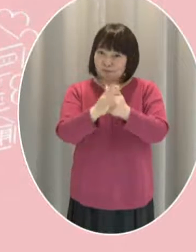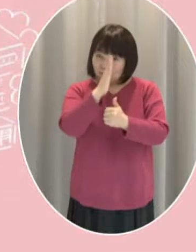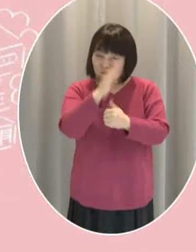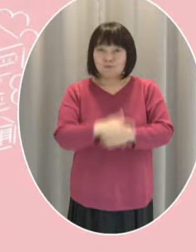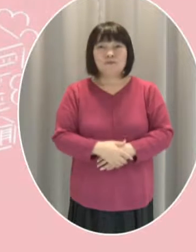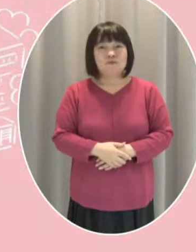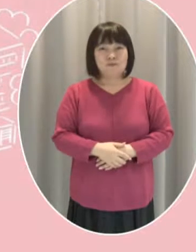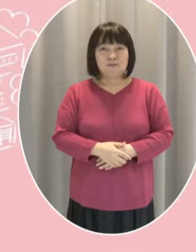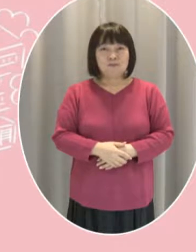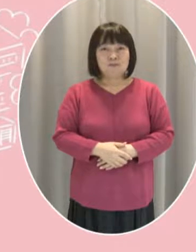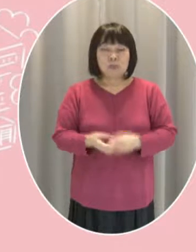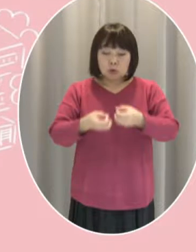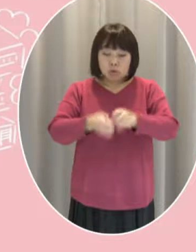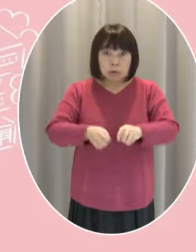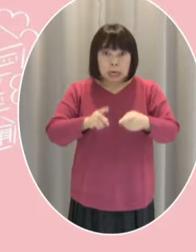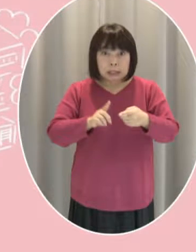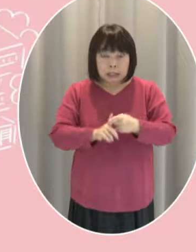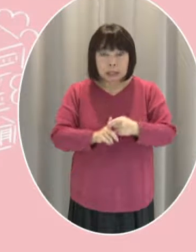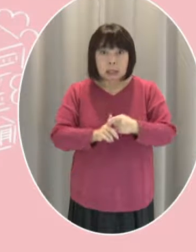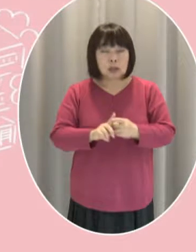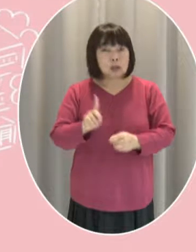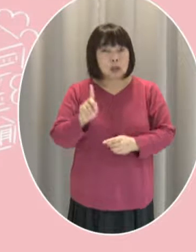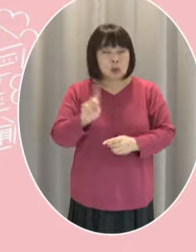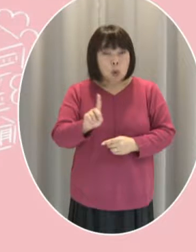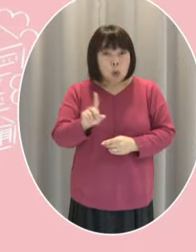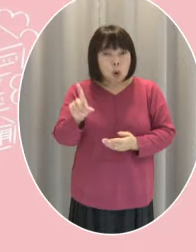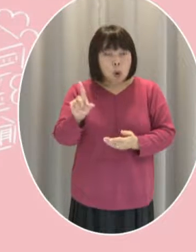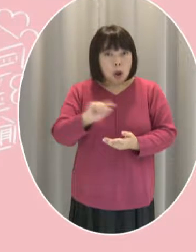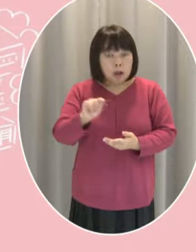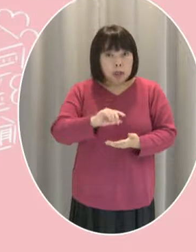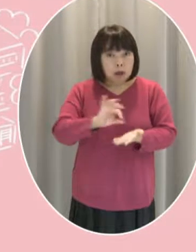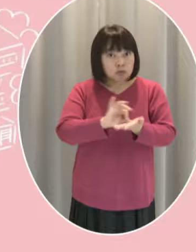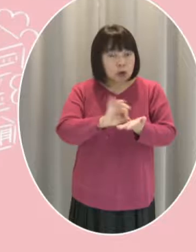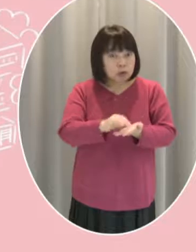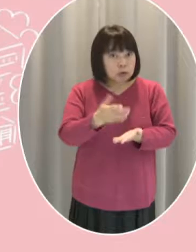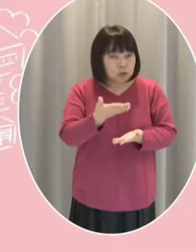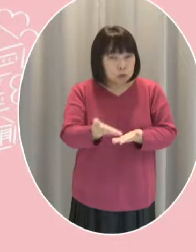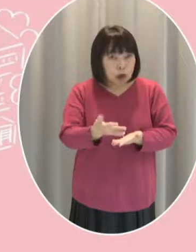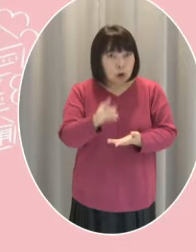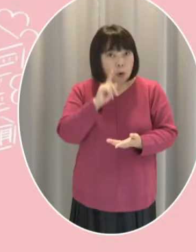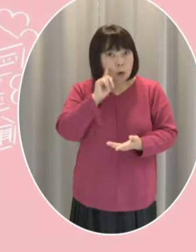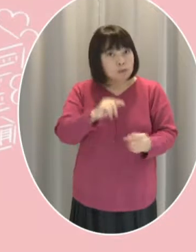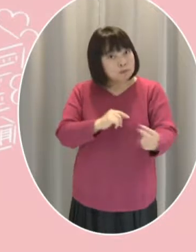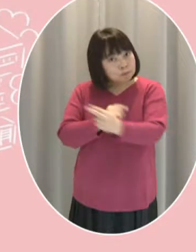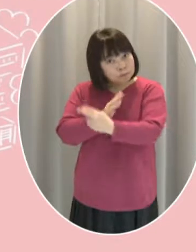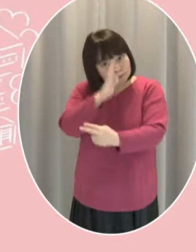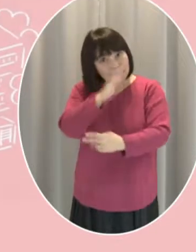それでは具体的にどのように使われているのか見ていきましょう